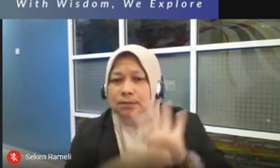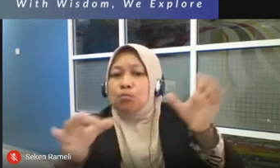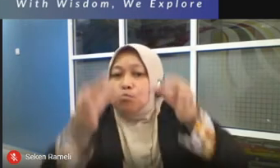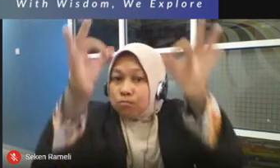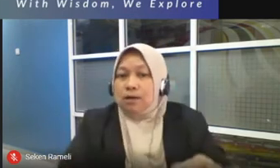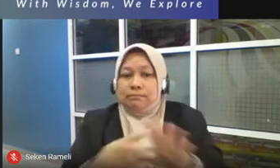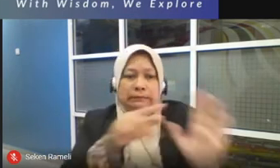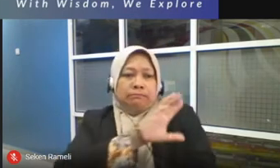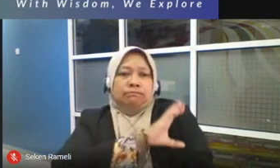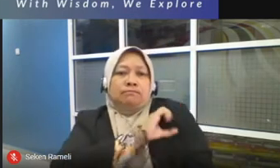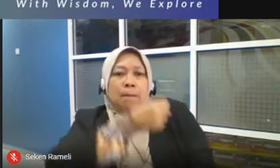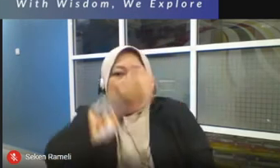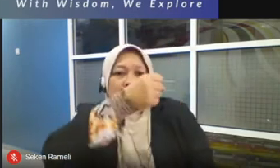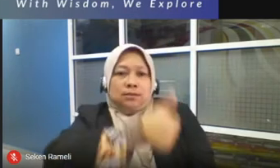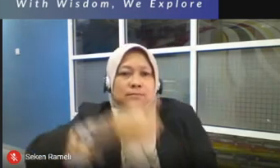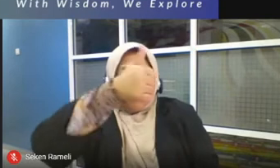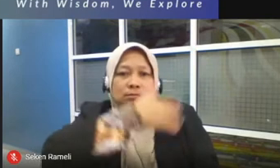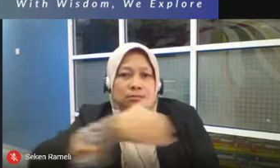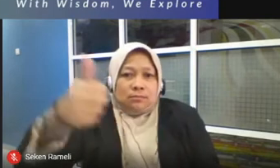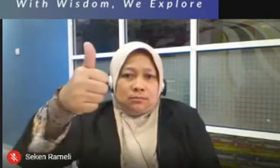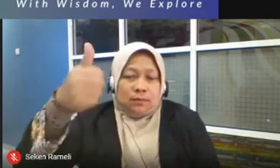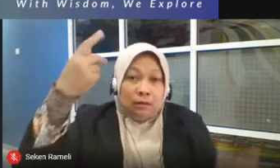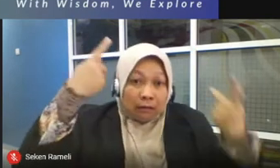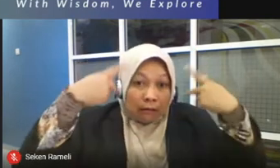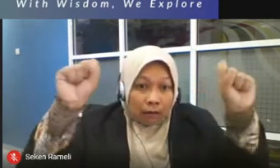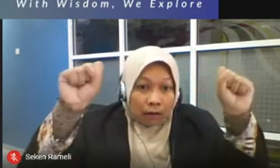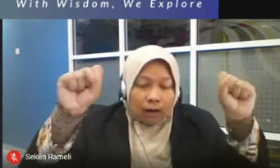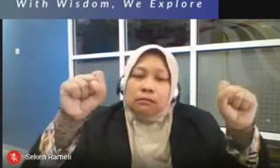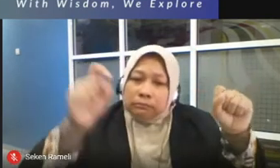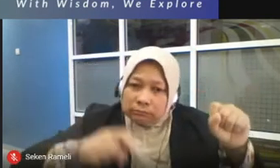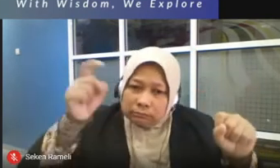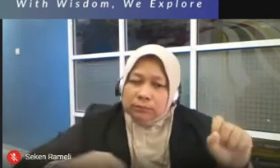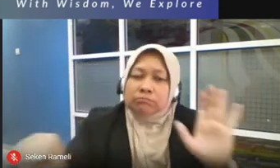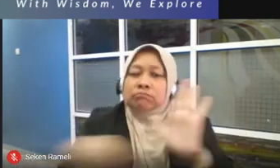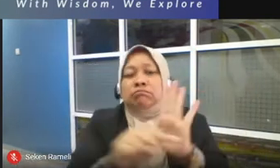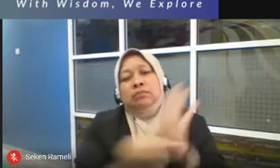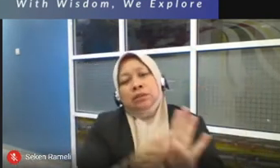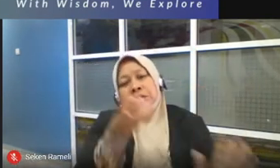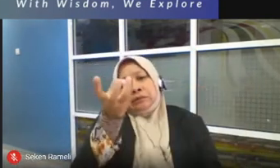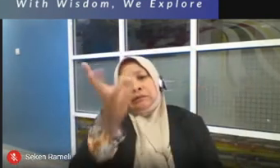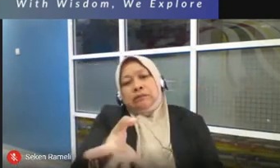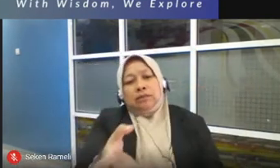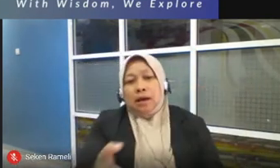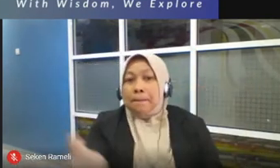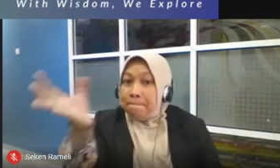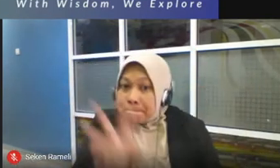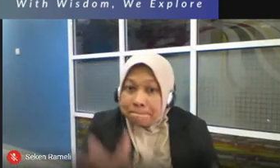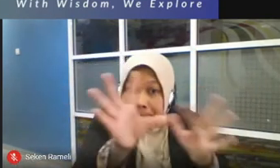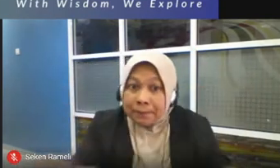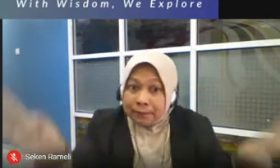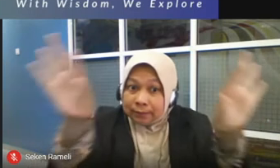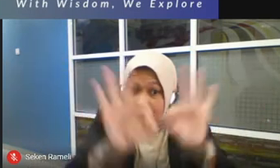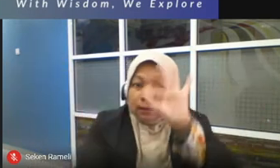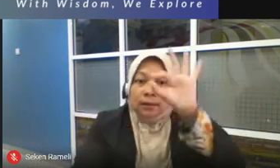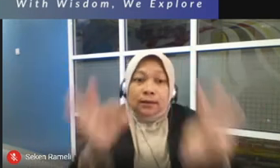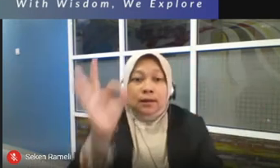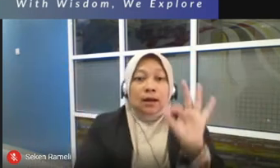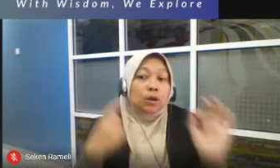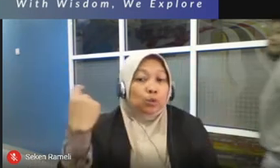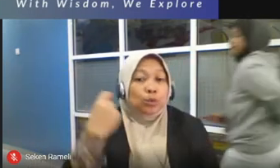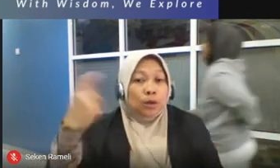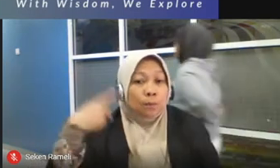keputusan. Jadi tak boleh. Maksudnya menunjukkan kata kita tu sangat-sangat tidak confident. Dan paling penting sekiranya tuan-tuan dan